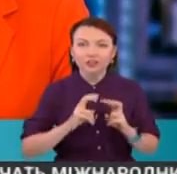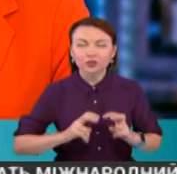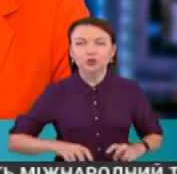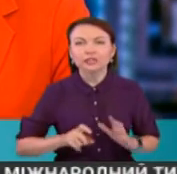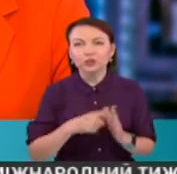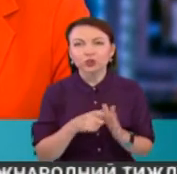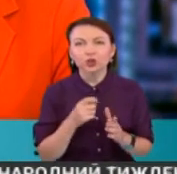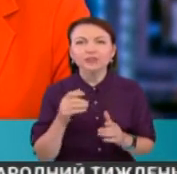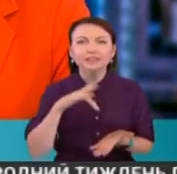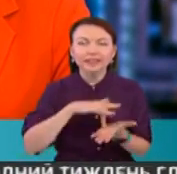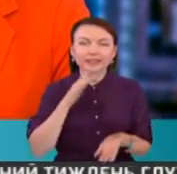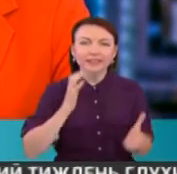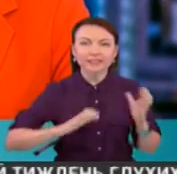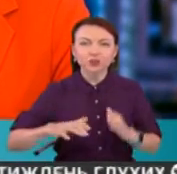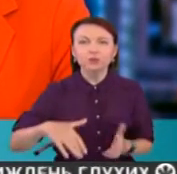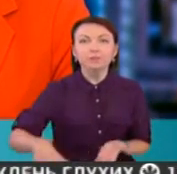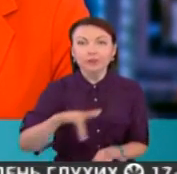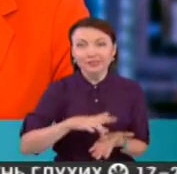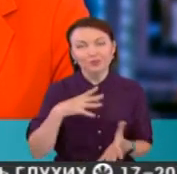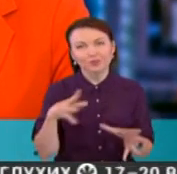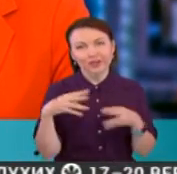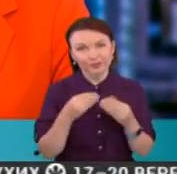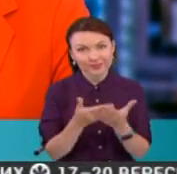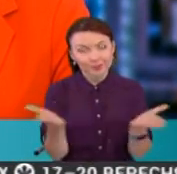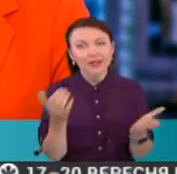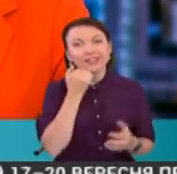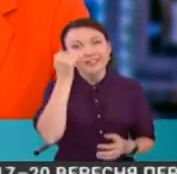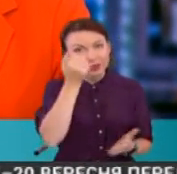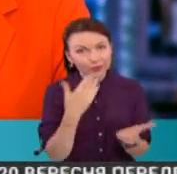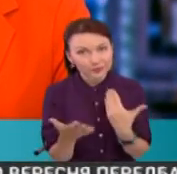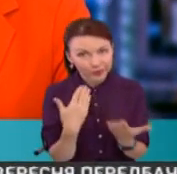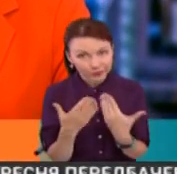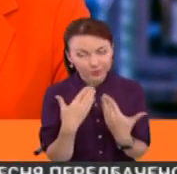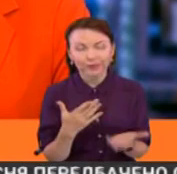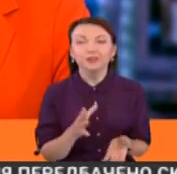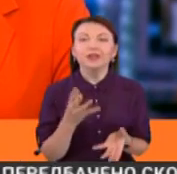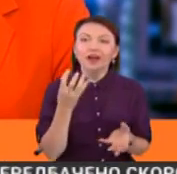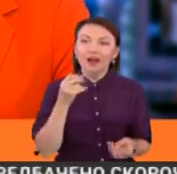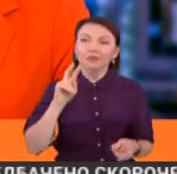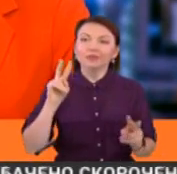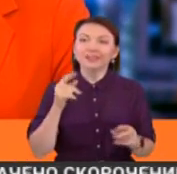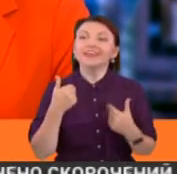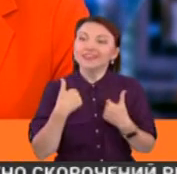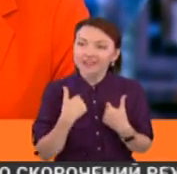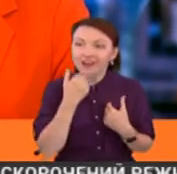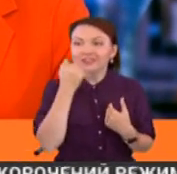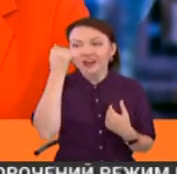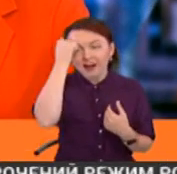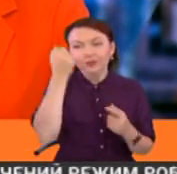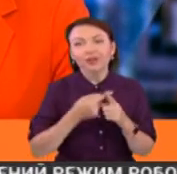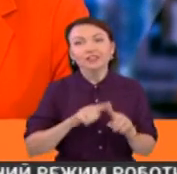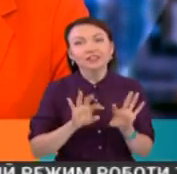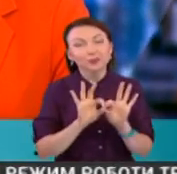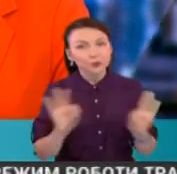аналітично-дослідницького центру «Інститут міста», сьогодні був разом з вами. Дякую вам за розмову. Ми ж побачимось. Я вам дякую. Це